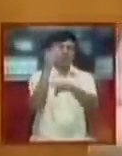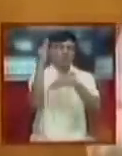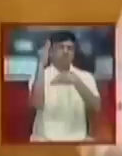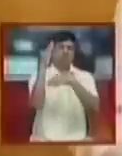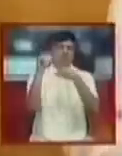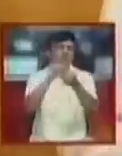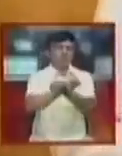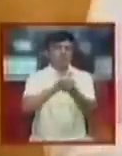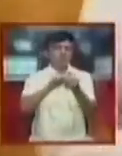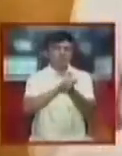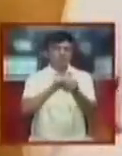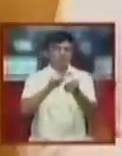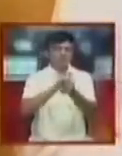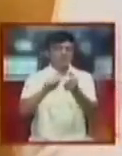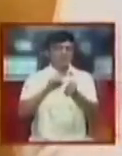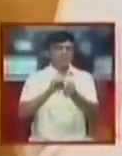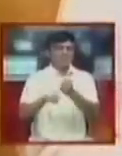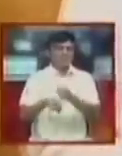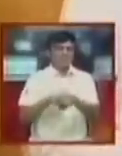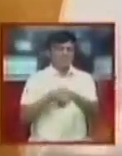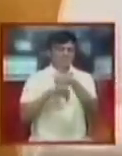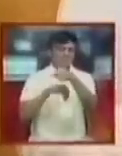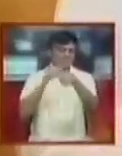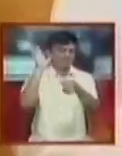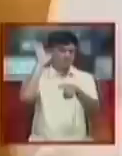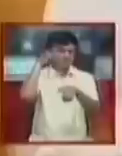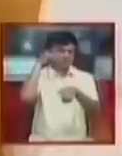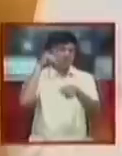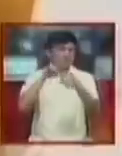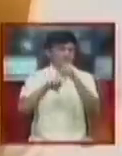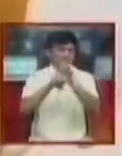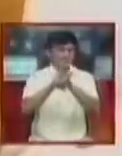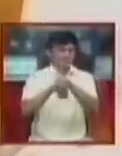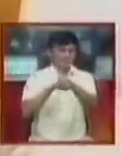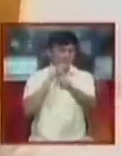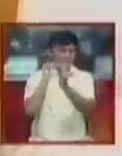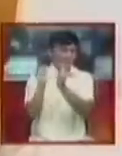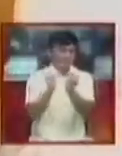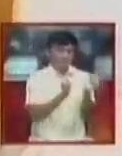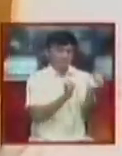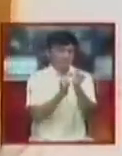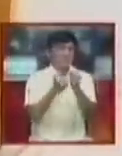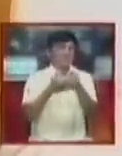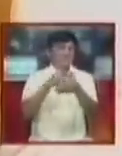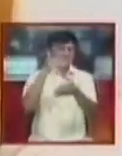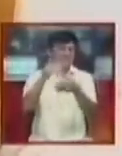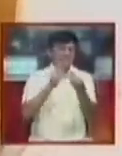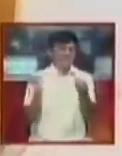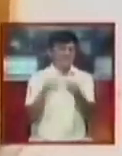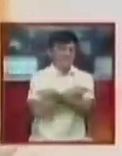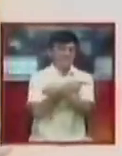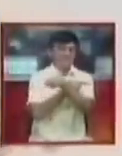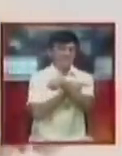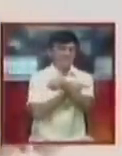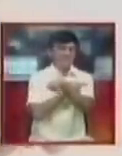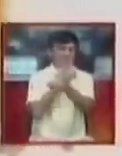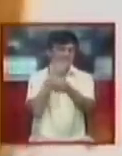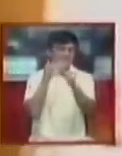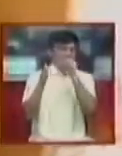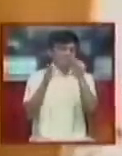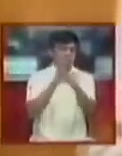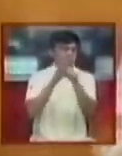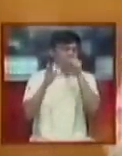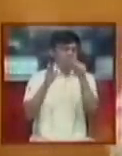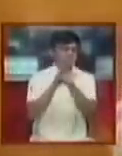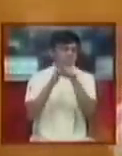trosong dumaan sa kanilang tanawin. Kung hindi kayo umayos, isusunod namin kayo. Magkublibang kayo